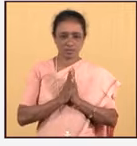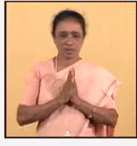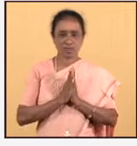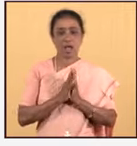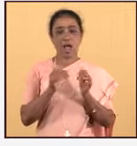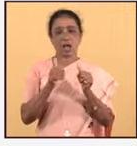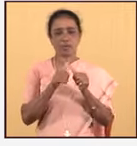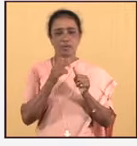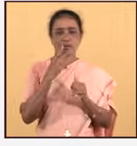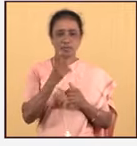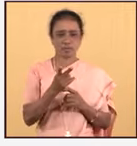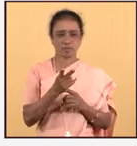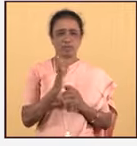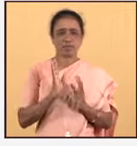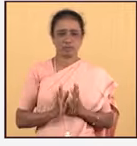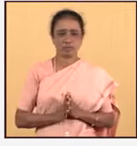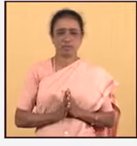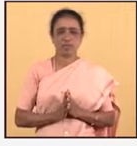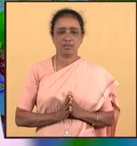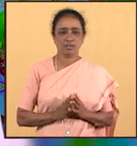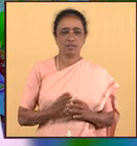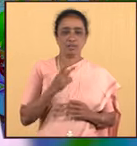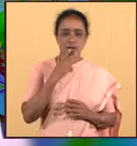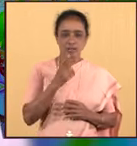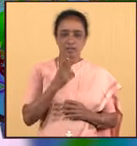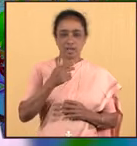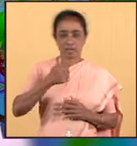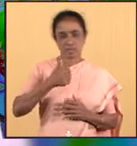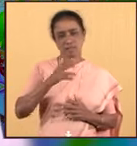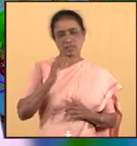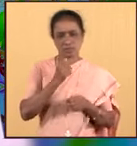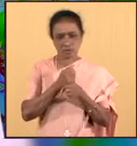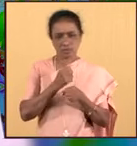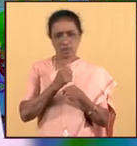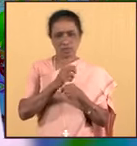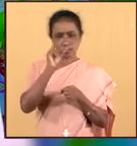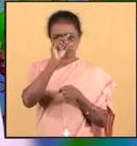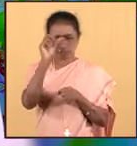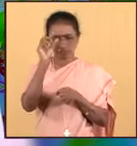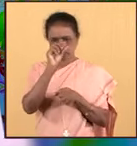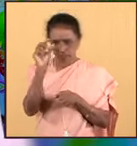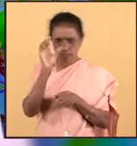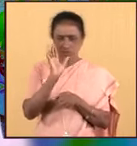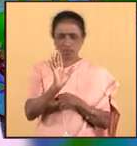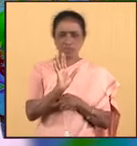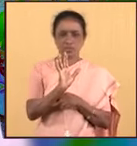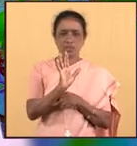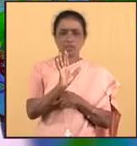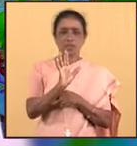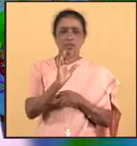யார் கூறியது, அக்பர் கூறியது. இந்தியன் கான்ஸ்டிடியூஷன் பிரியாம்பிள் என்று சொல்லப்படக்கூடிய அரசியலமைப்பு முகவுரையில்,